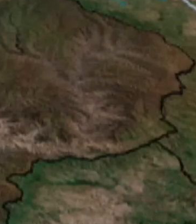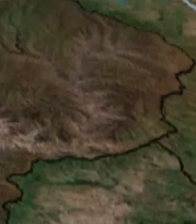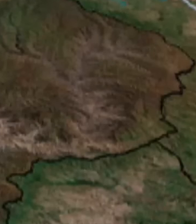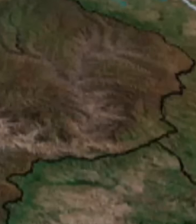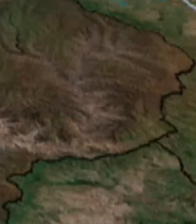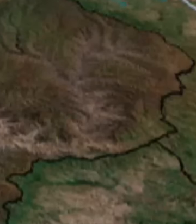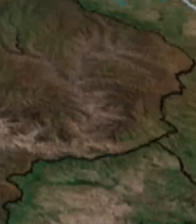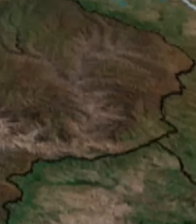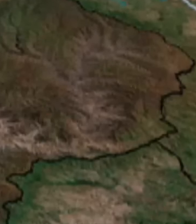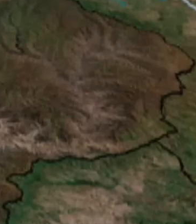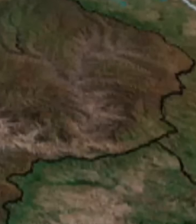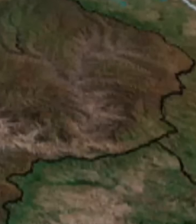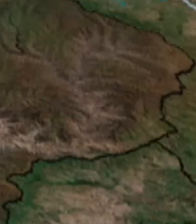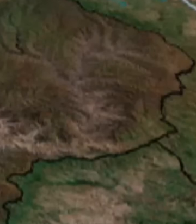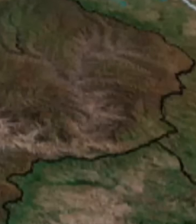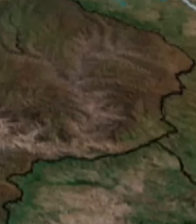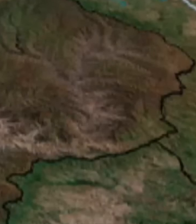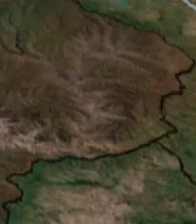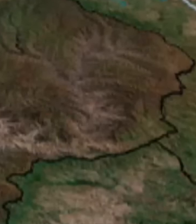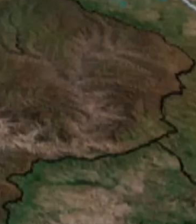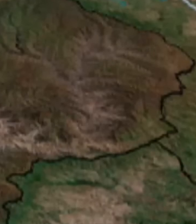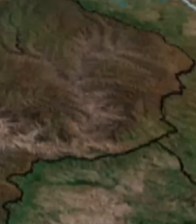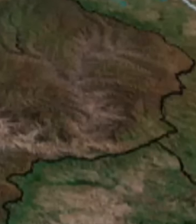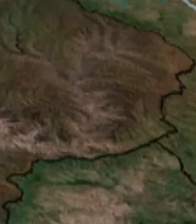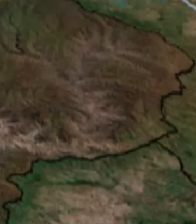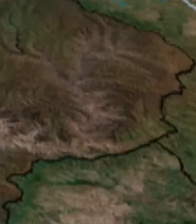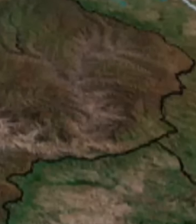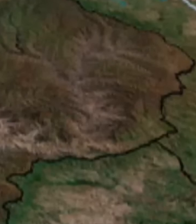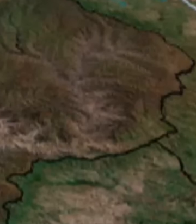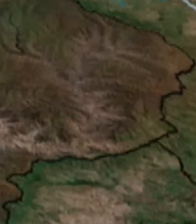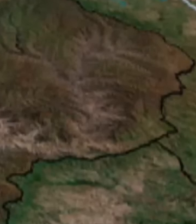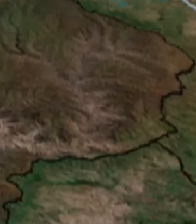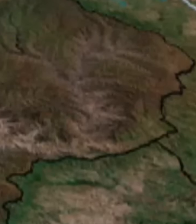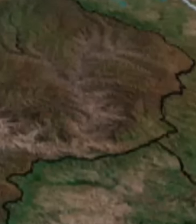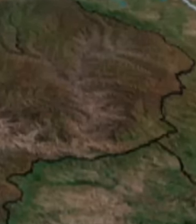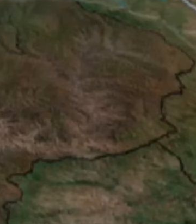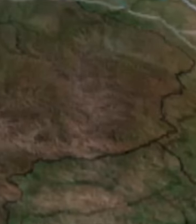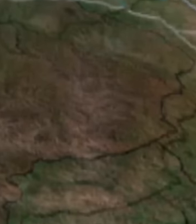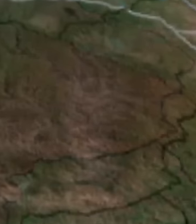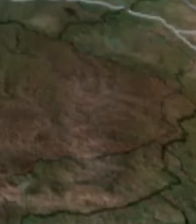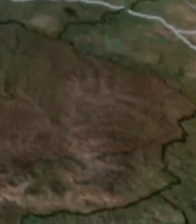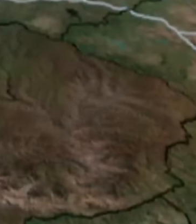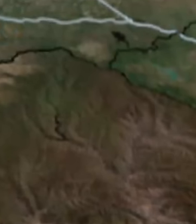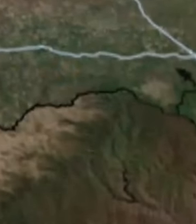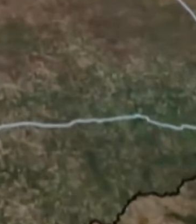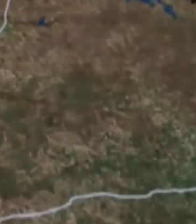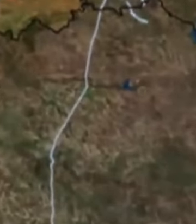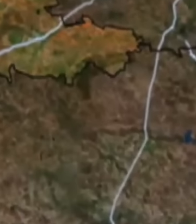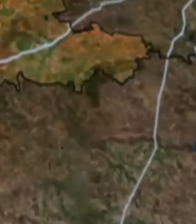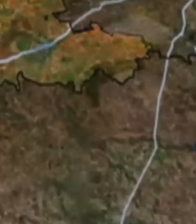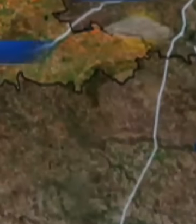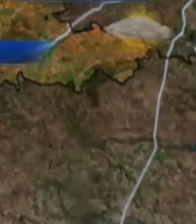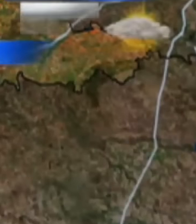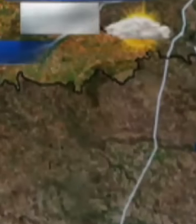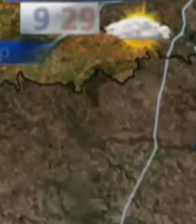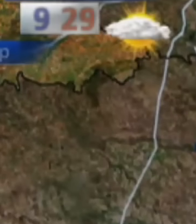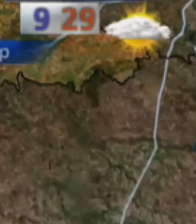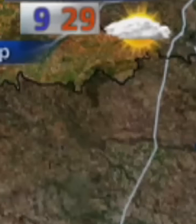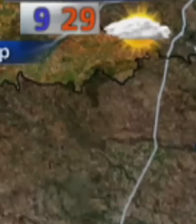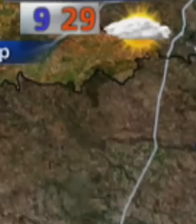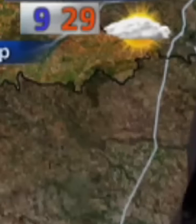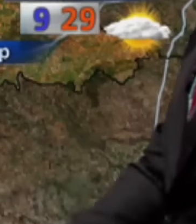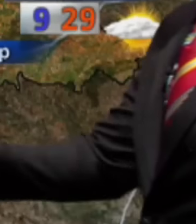e robeng ka o fela ha re shebile hona ka Wepener le tamong la Gripe re kgadi tla qale fela ho nna ho fitla ho mashume a mabedi a metso